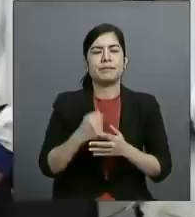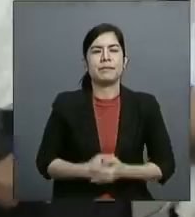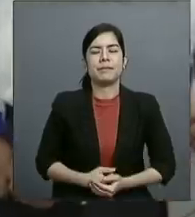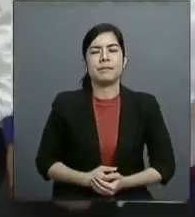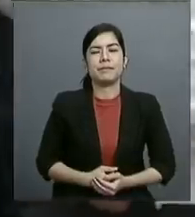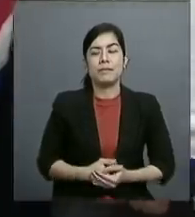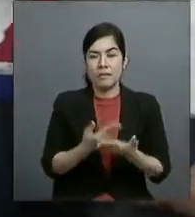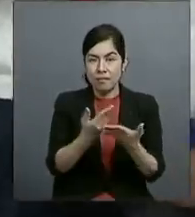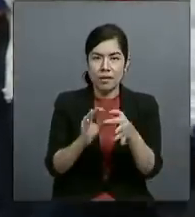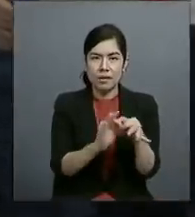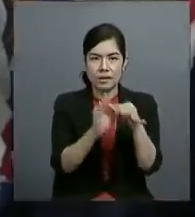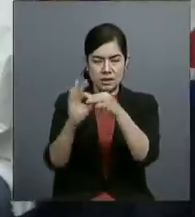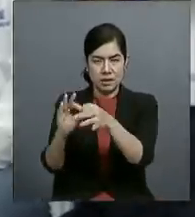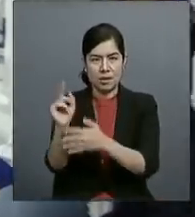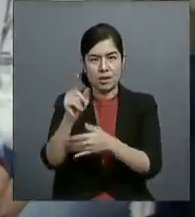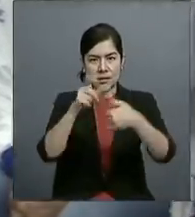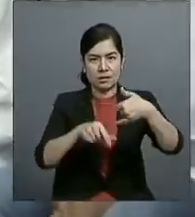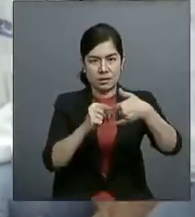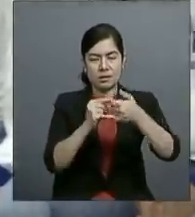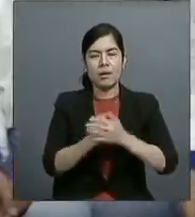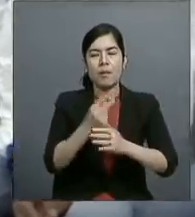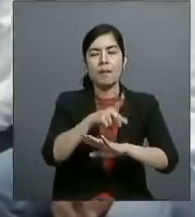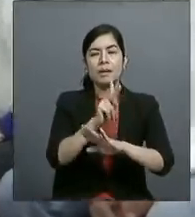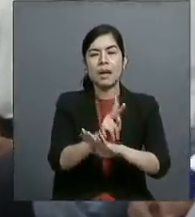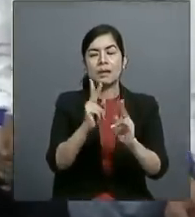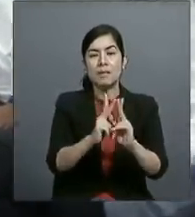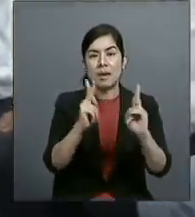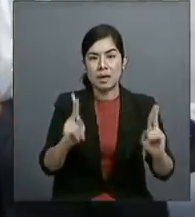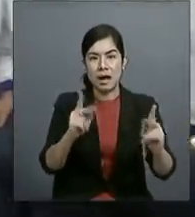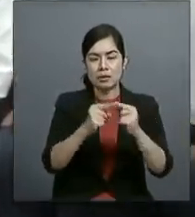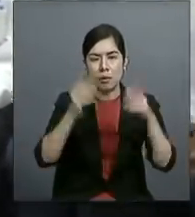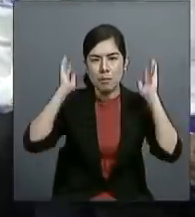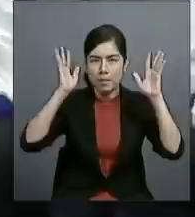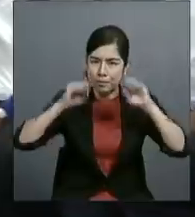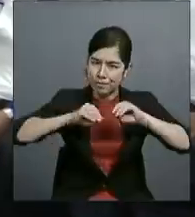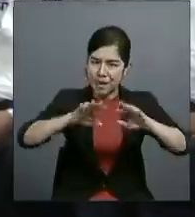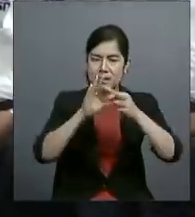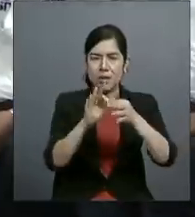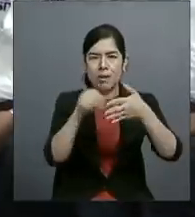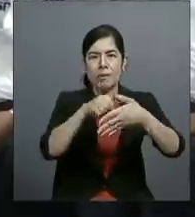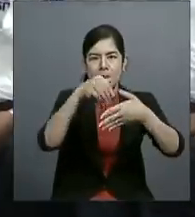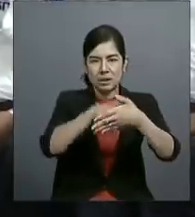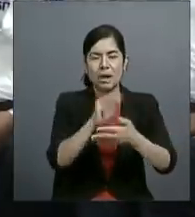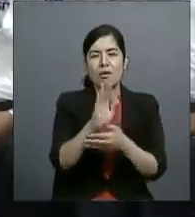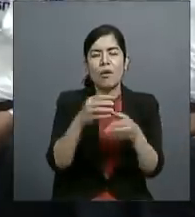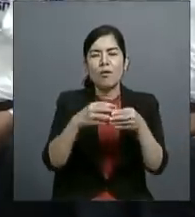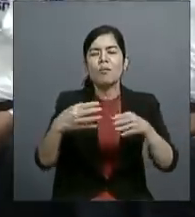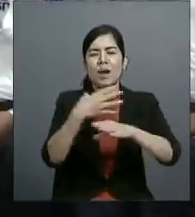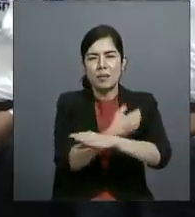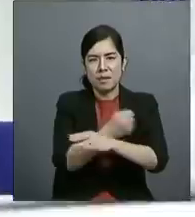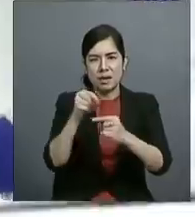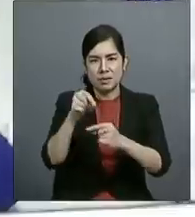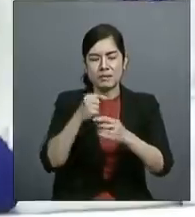สอดคล้องกับนายณัฐวุฒิไสเกื้อประธานคณะกรรมการรณรงค์หาเสียงเลือกตั้งพรรคไทยพรรคเพื่อชา